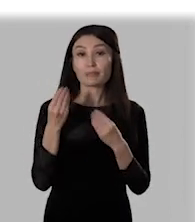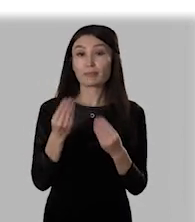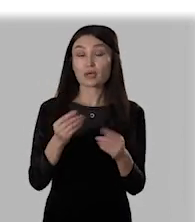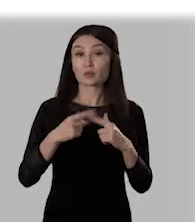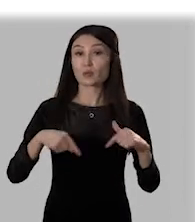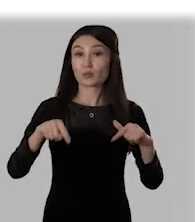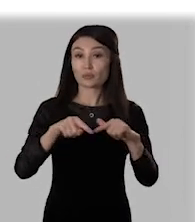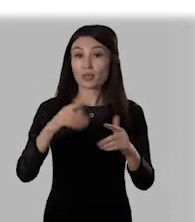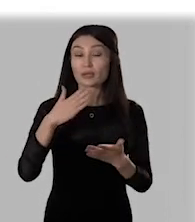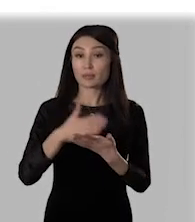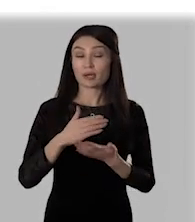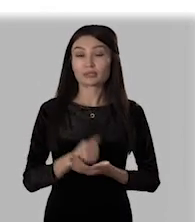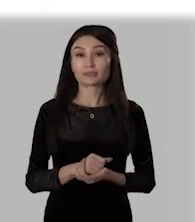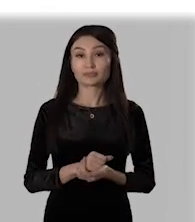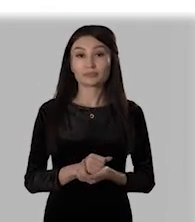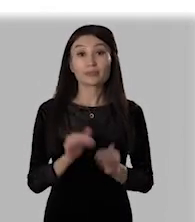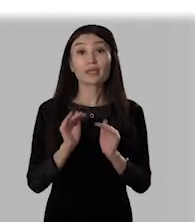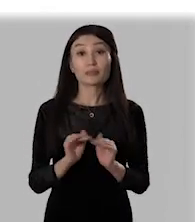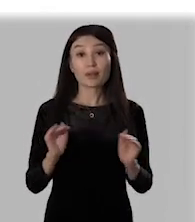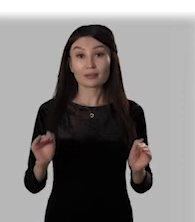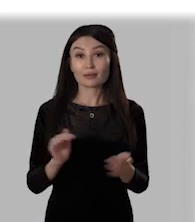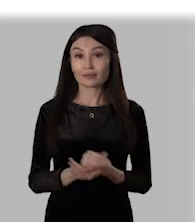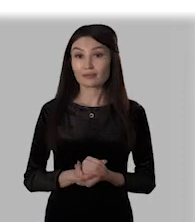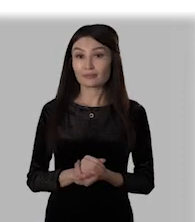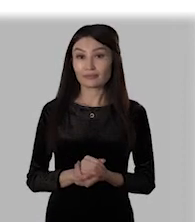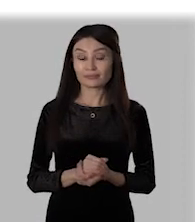бар. Балдар,